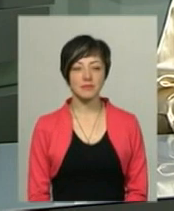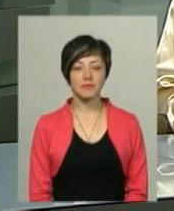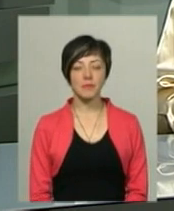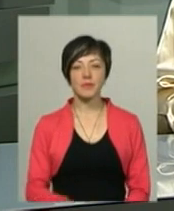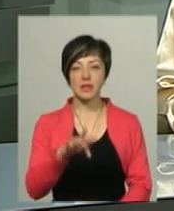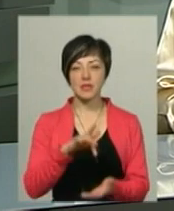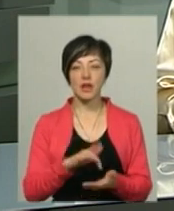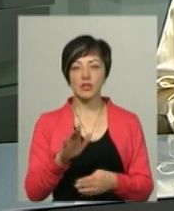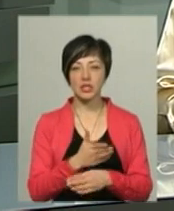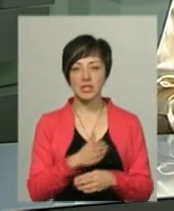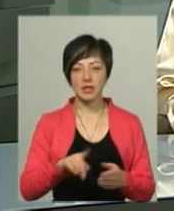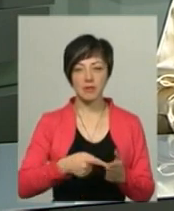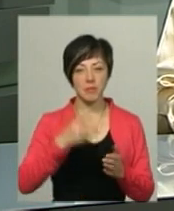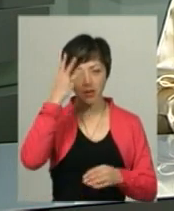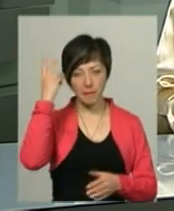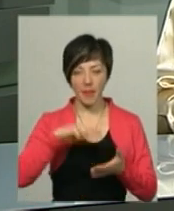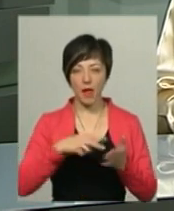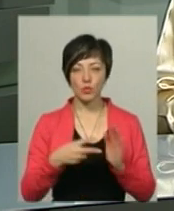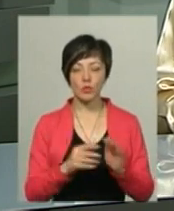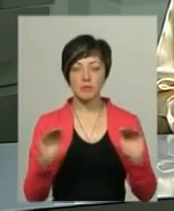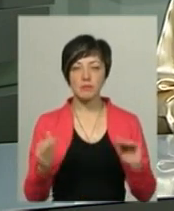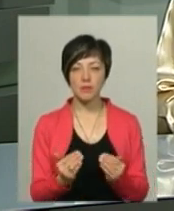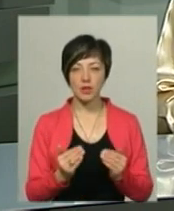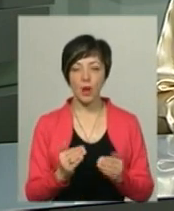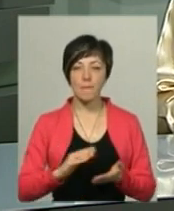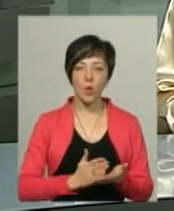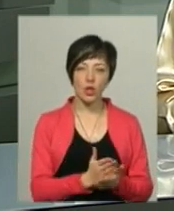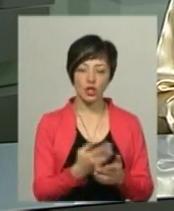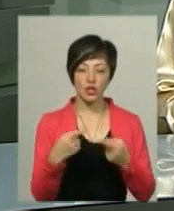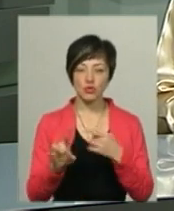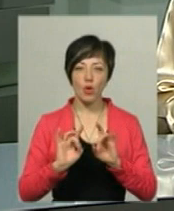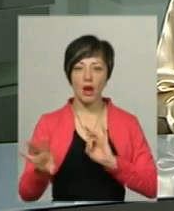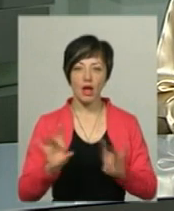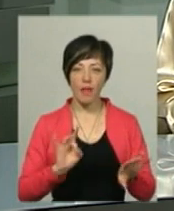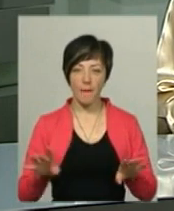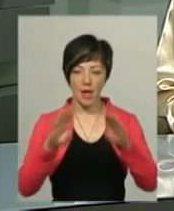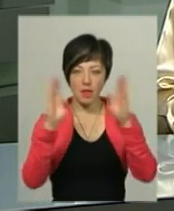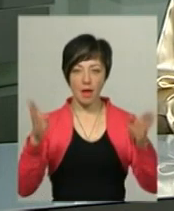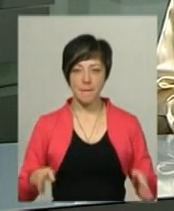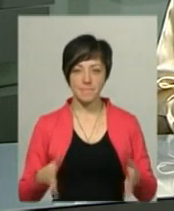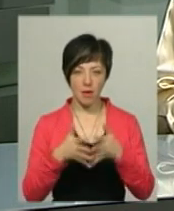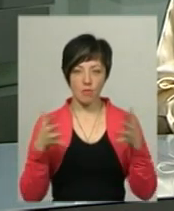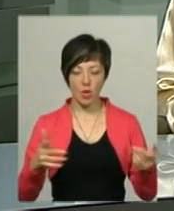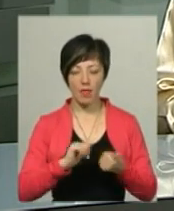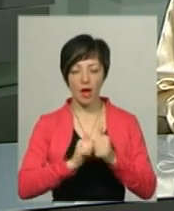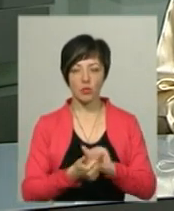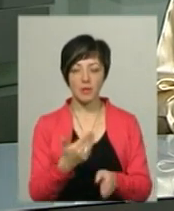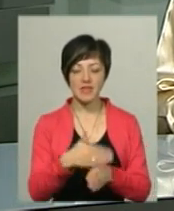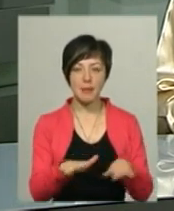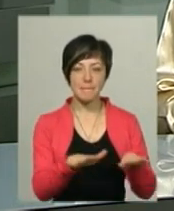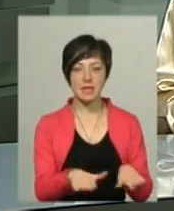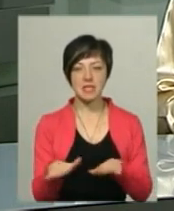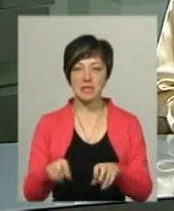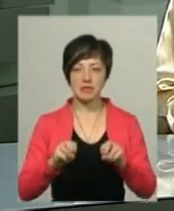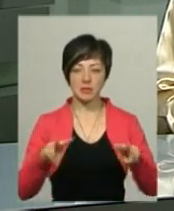У центральній частині Хмельницького планують мінімізувати політичну та іншу рекламу на білбордах. Натомість виділять місця